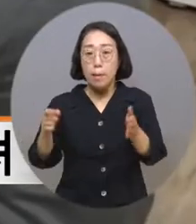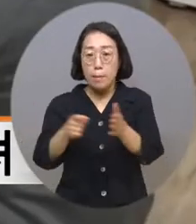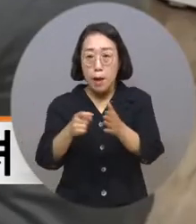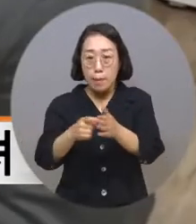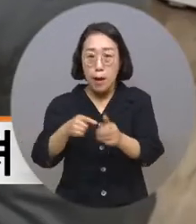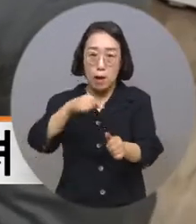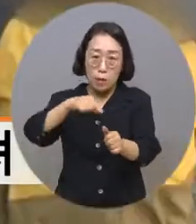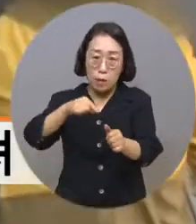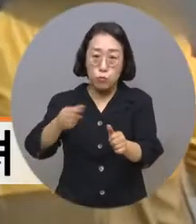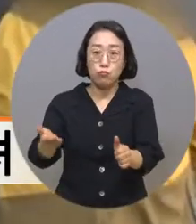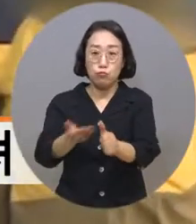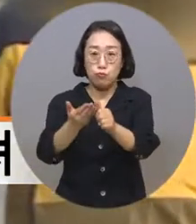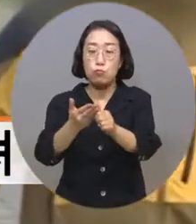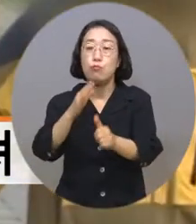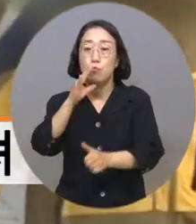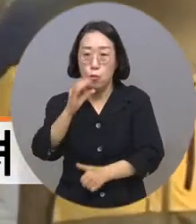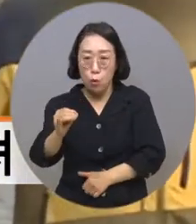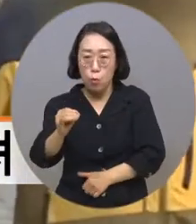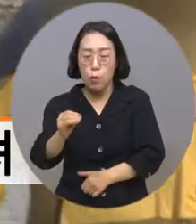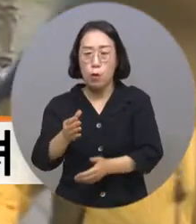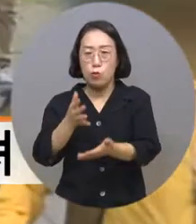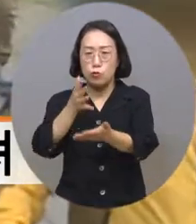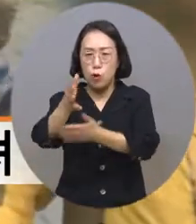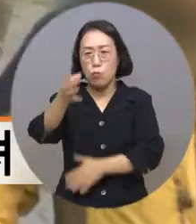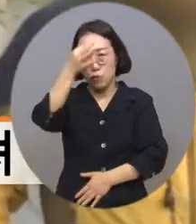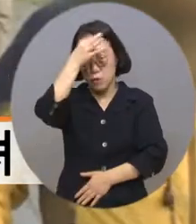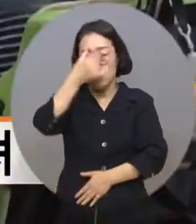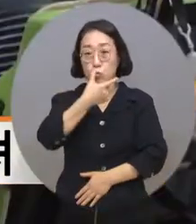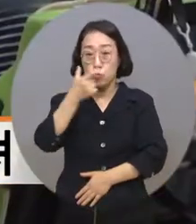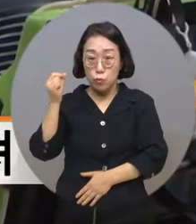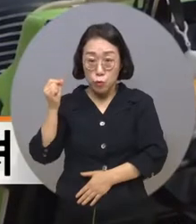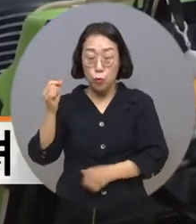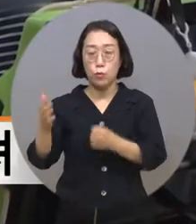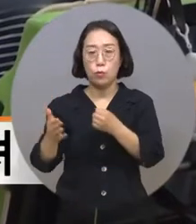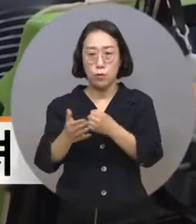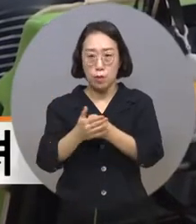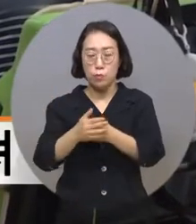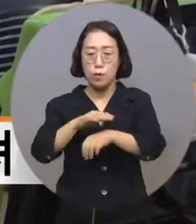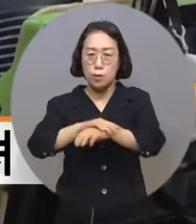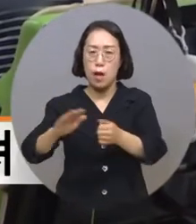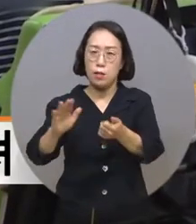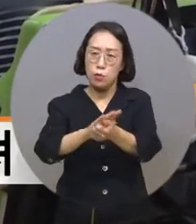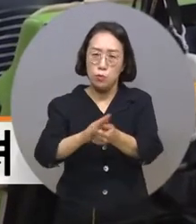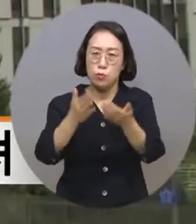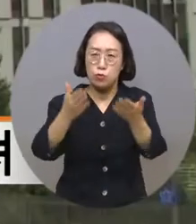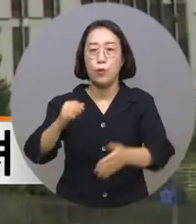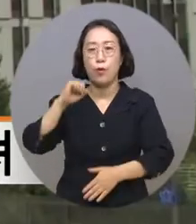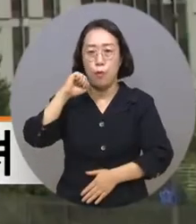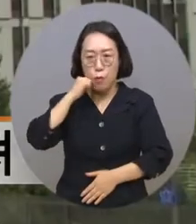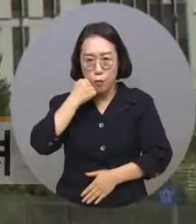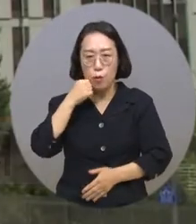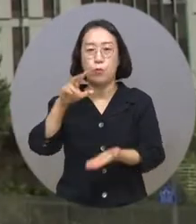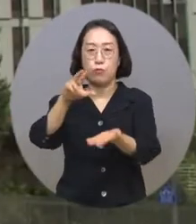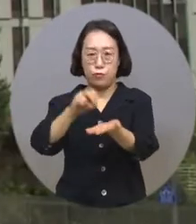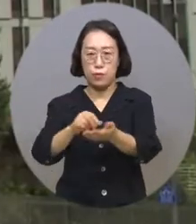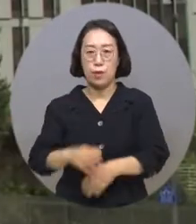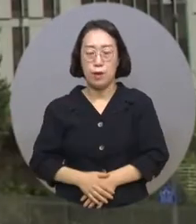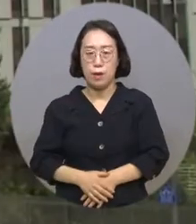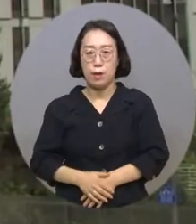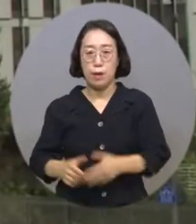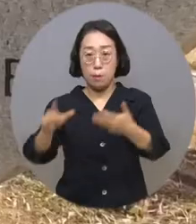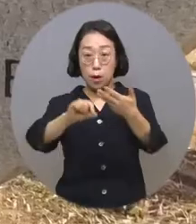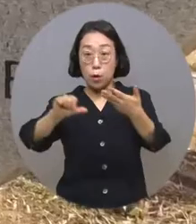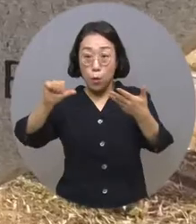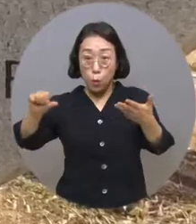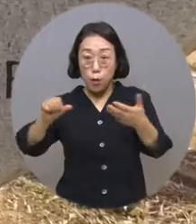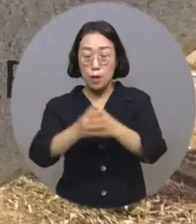양성을 이끌어냈으나 전문성이 떨어져 원활한 서비스 제공에는 한계를 보인다는 설명입니다. 이에 대해 지난 5일